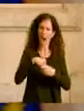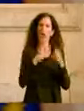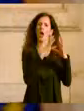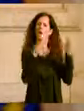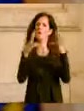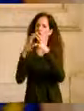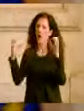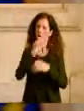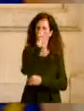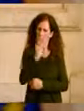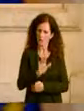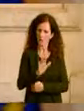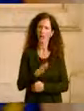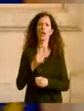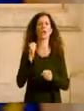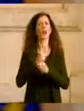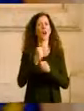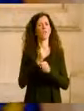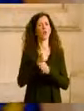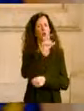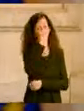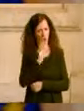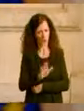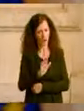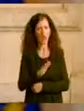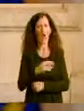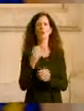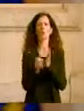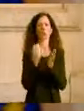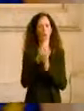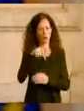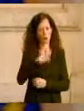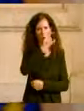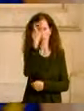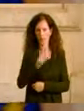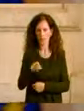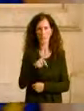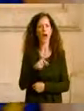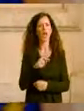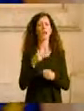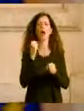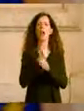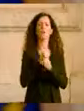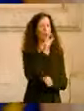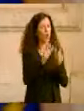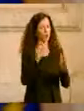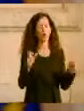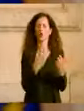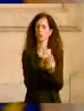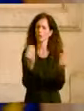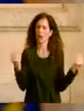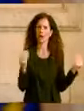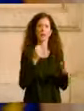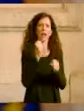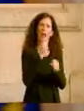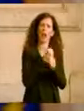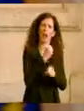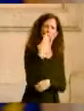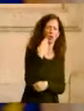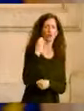italiane, lavoro italiano, producono in Italia e occupano tantissimi lavoratori, lavoratrici e